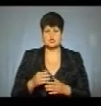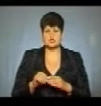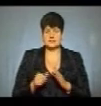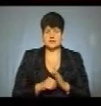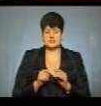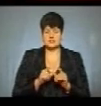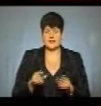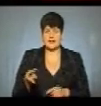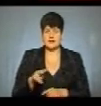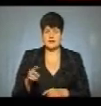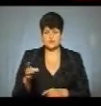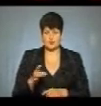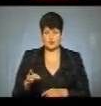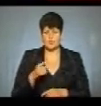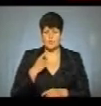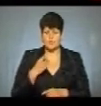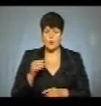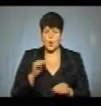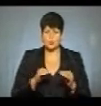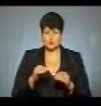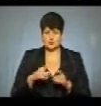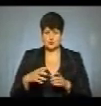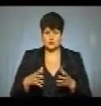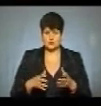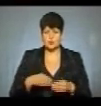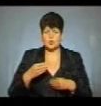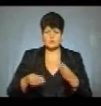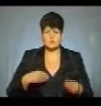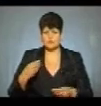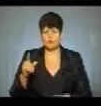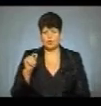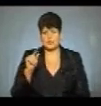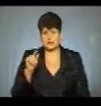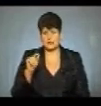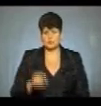шкіл Лановецького району. Каже, конструктори у школи розвезе у понеділок.